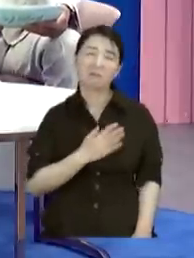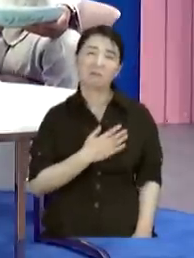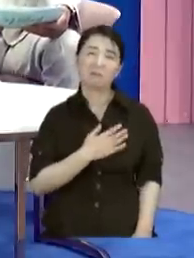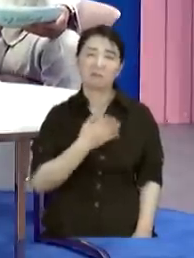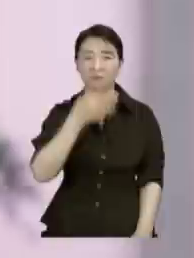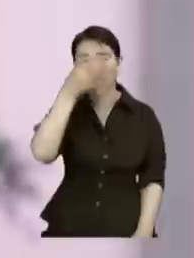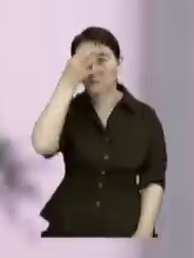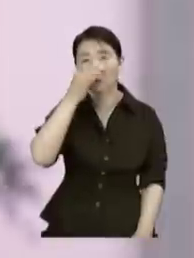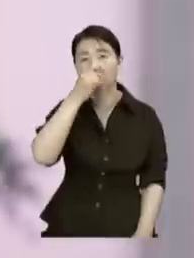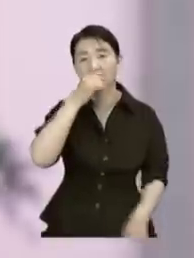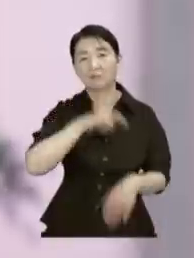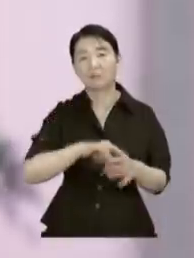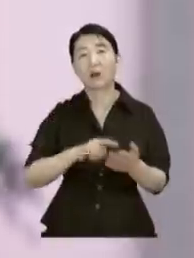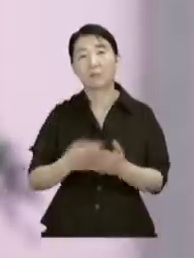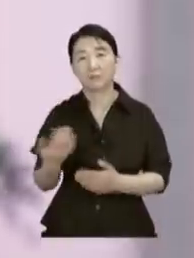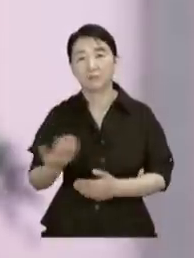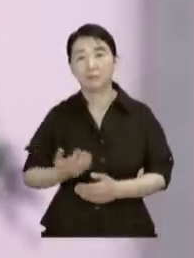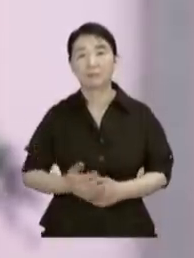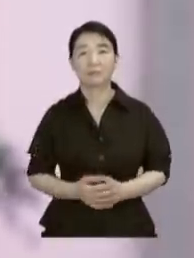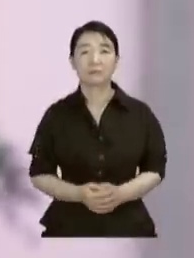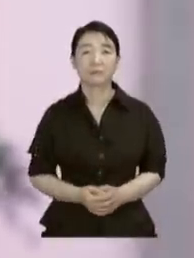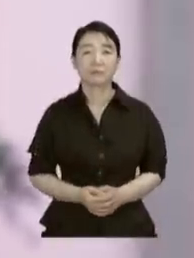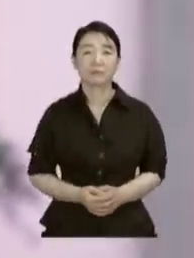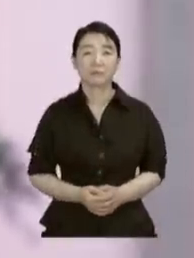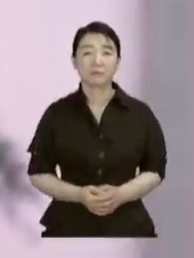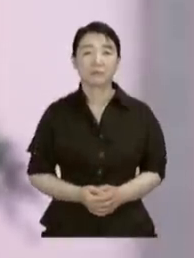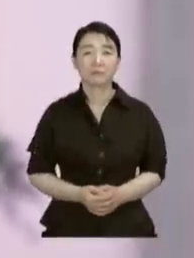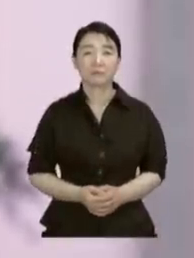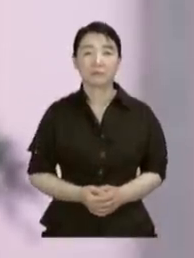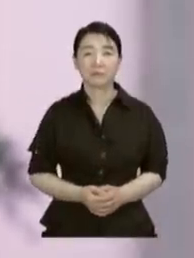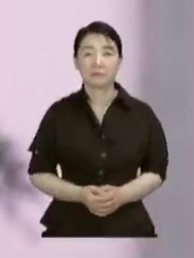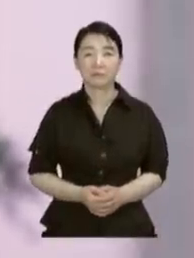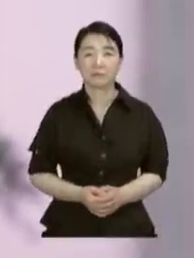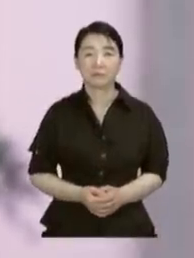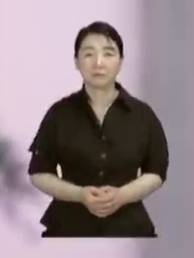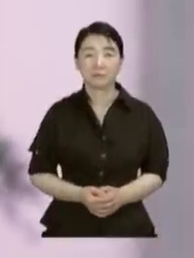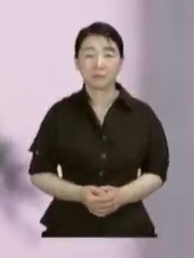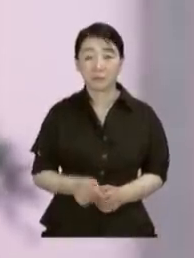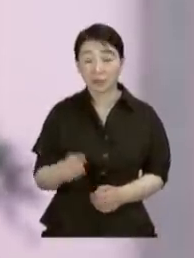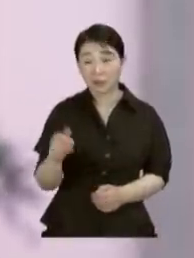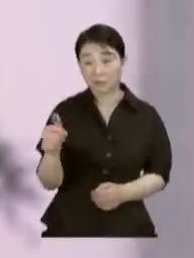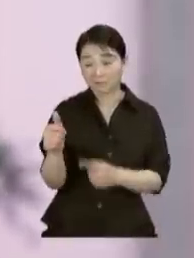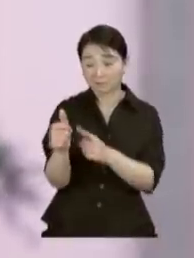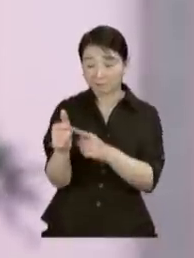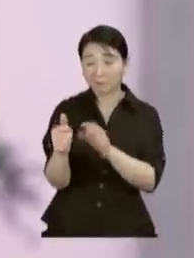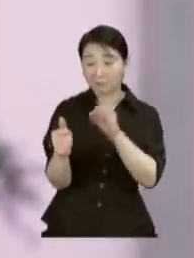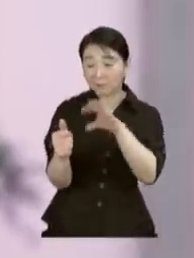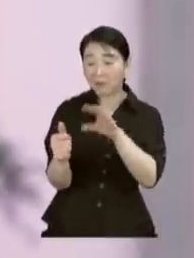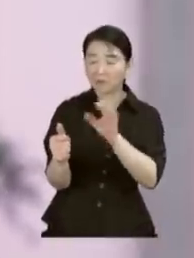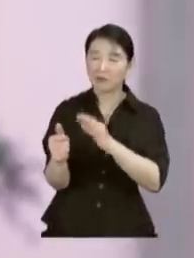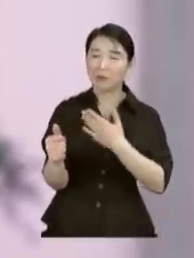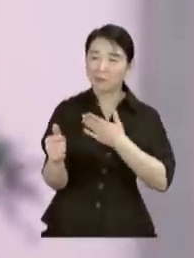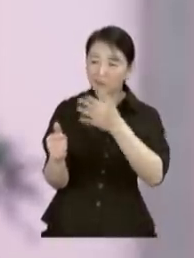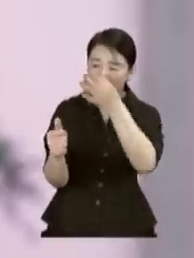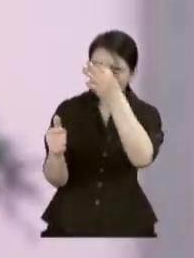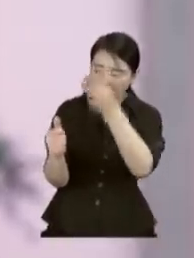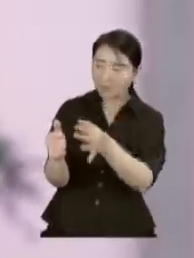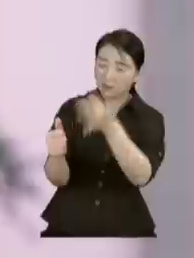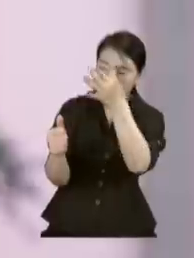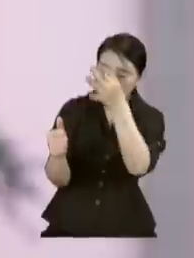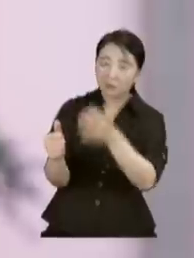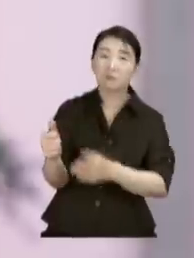미안하죠. 너무나 마음이 아팠고 내가 그분에게 하긴 얘기가 내가 정말